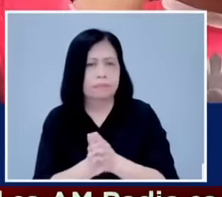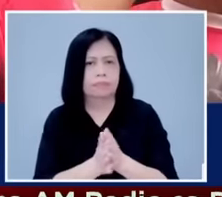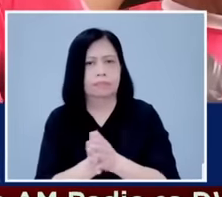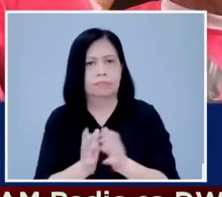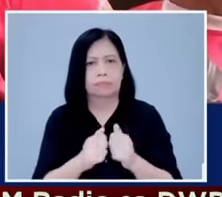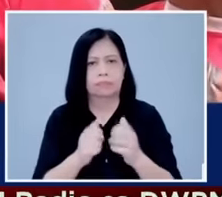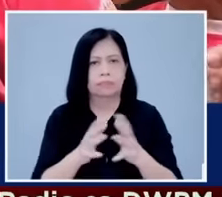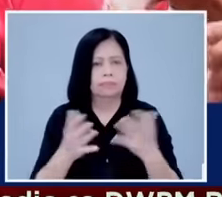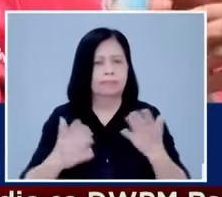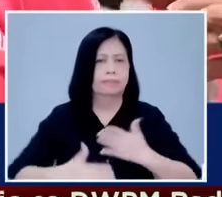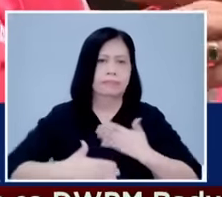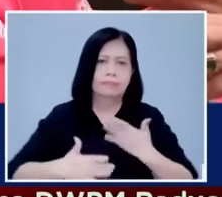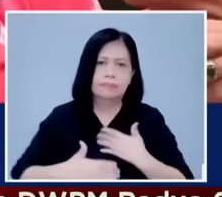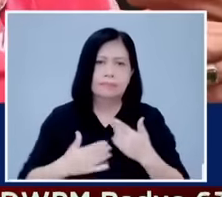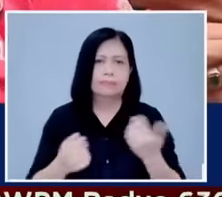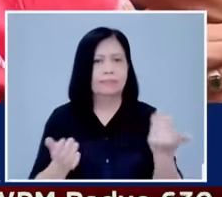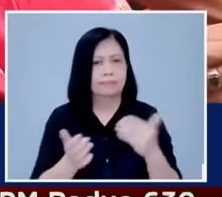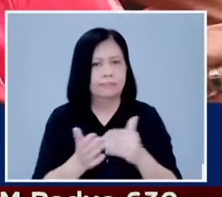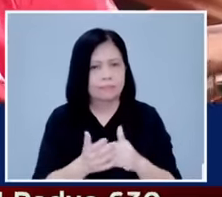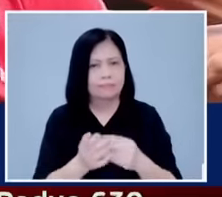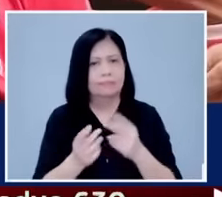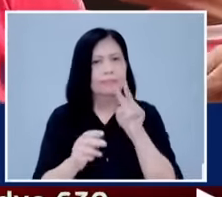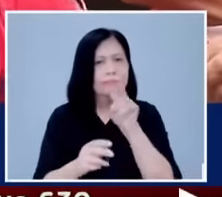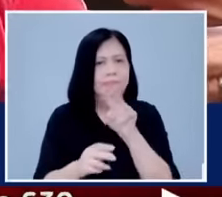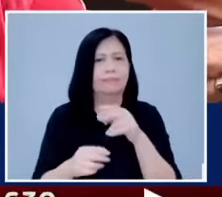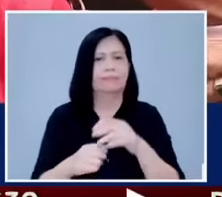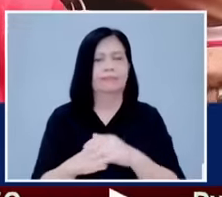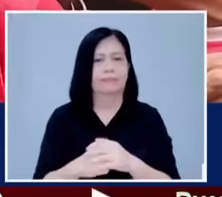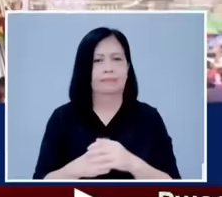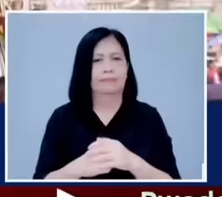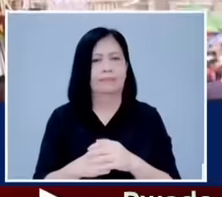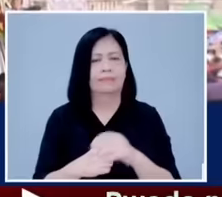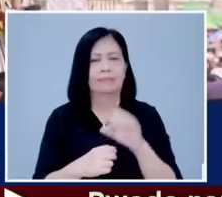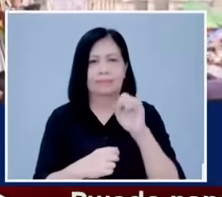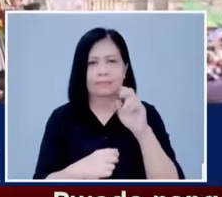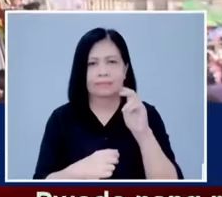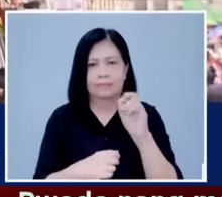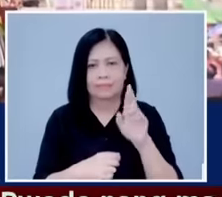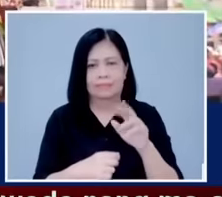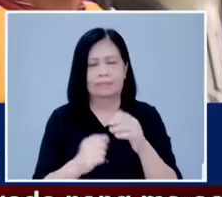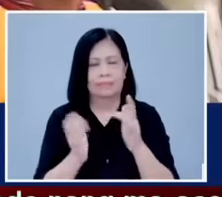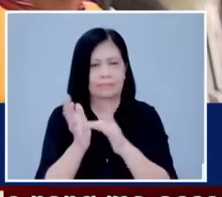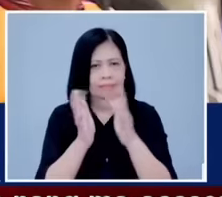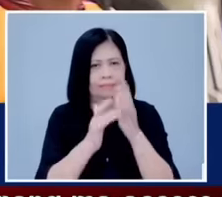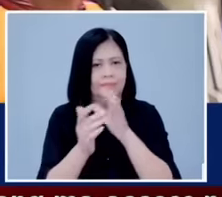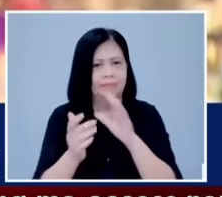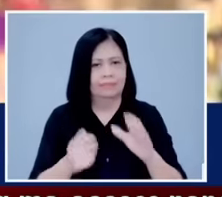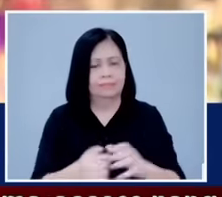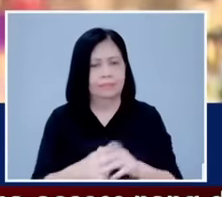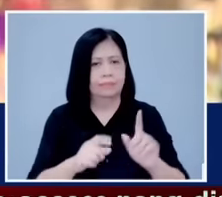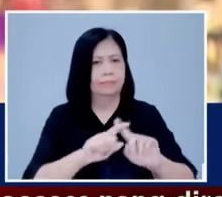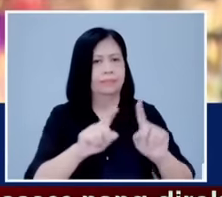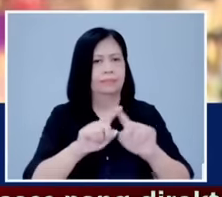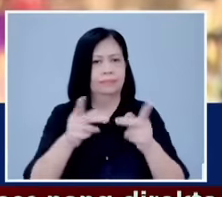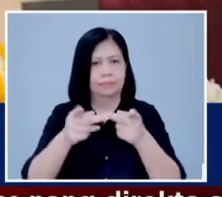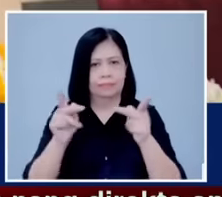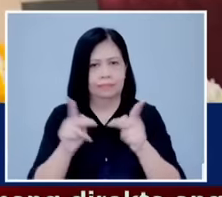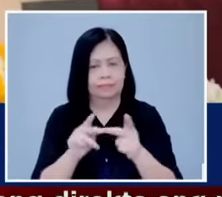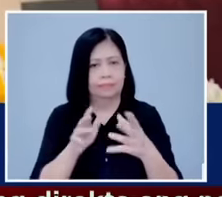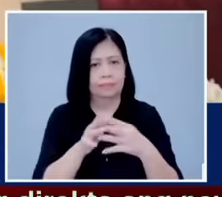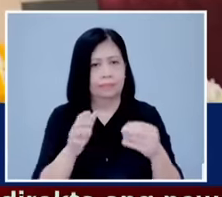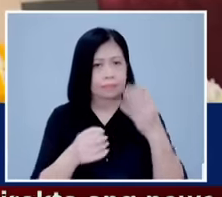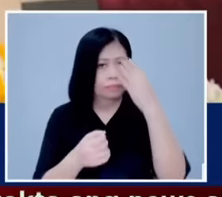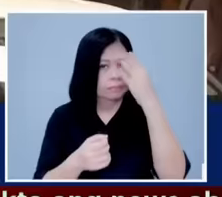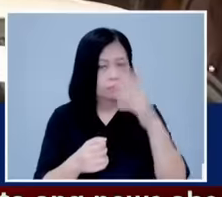kami kasaya na muli po namin masisilayan ang senyor. Nagmula sa iba't ibang lugar ang mga replika gaya ng